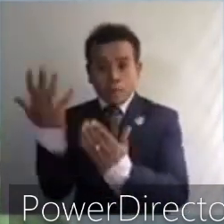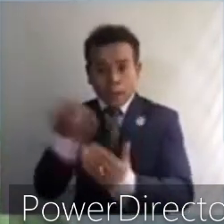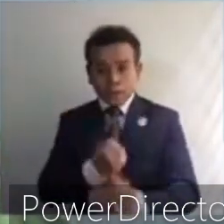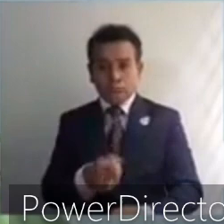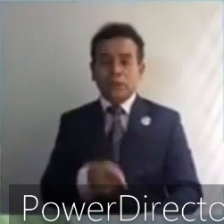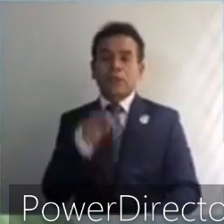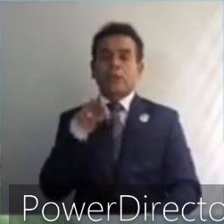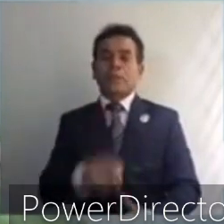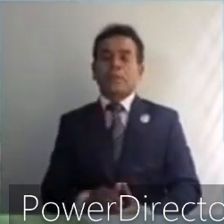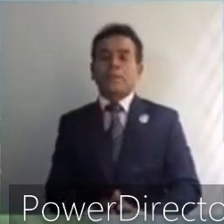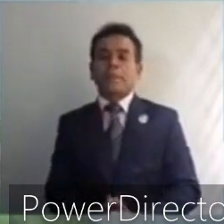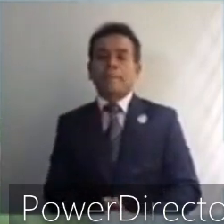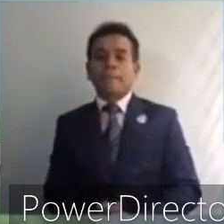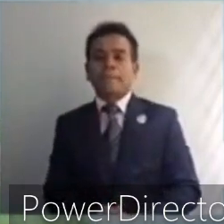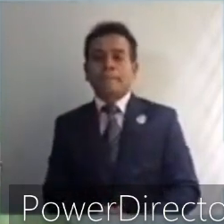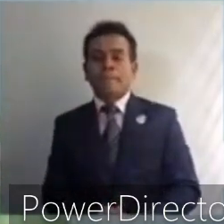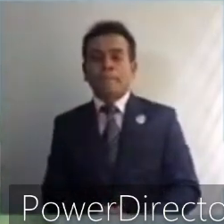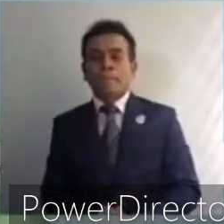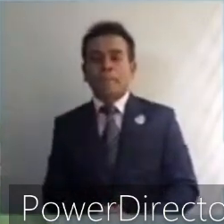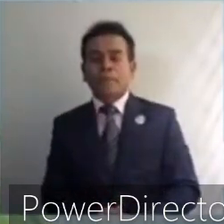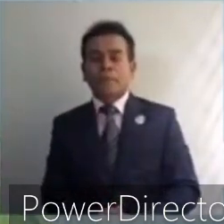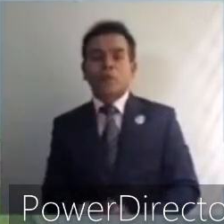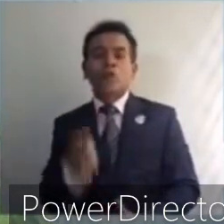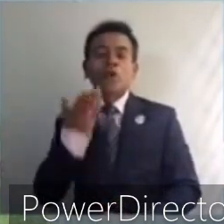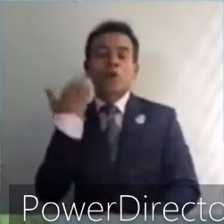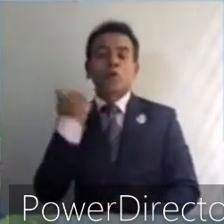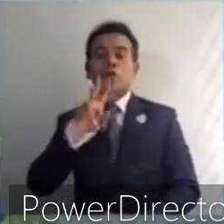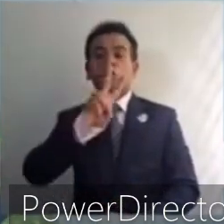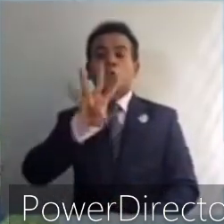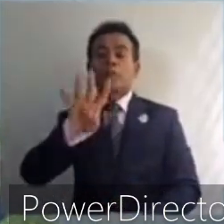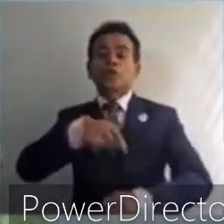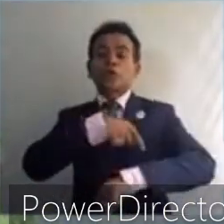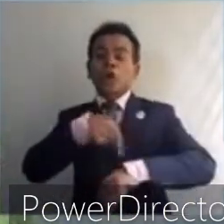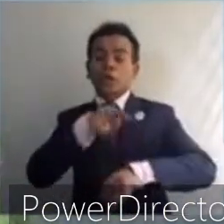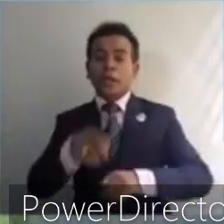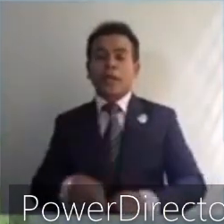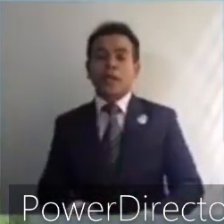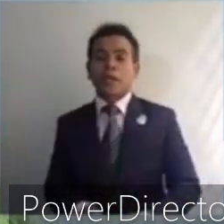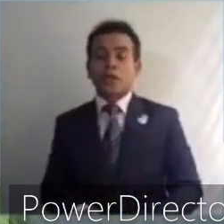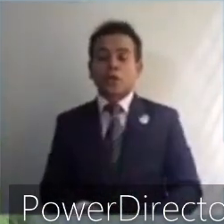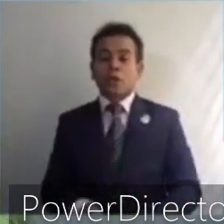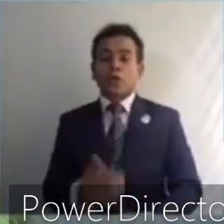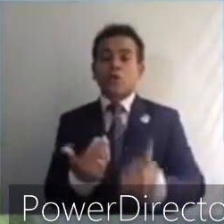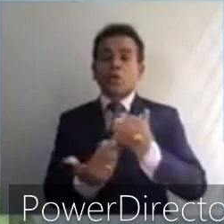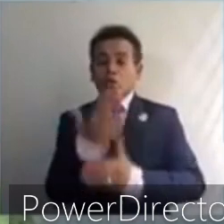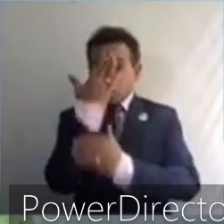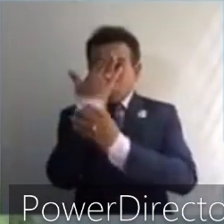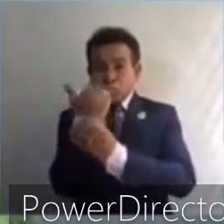গত 24 ঘন্টায় সংক্রমিত মোট ব্যক্তির সংখ্যা 209 জন